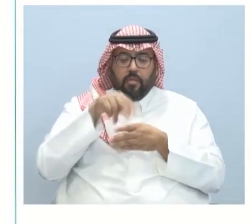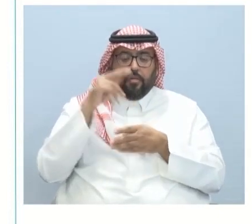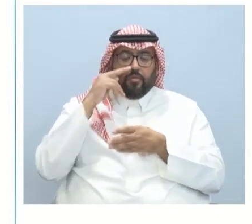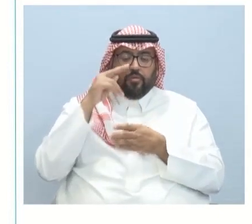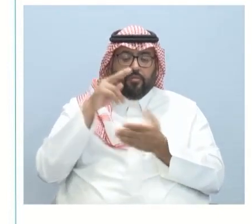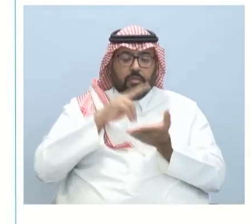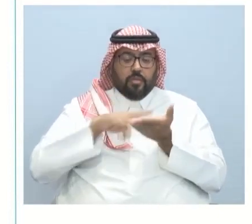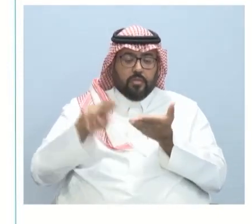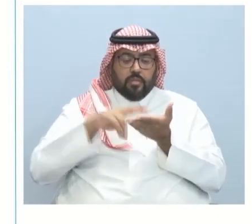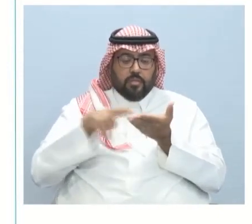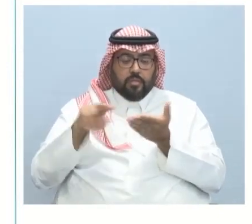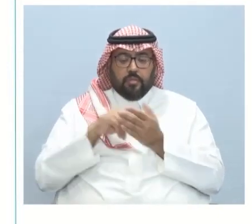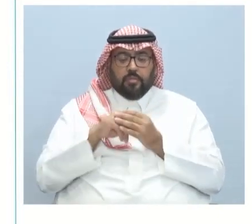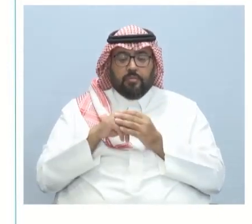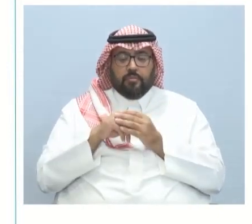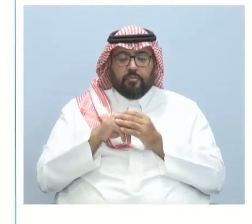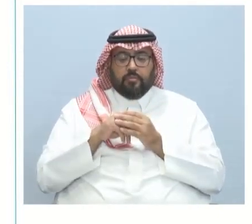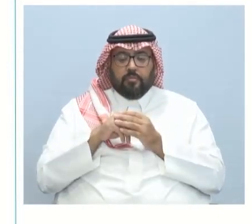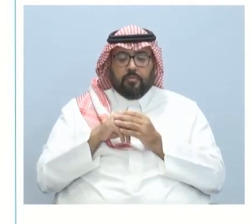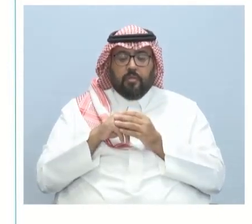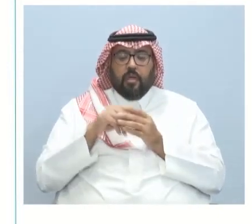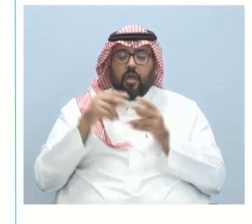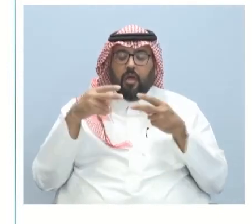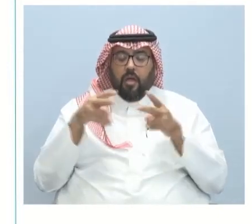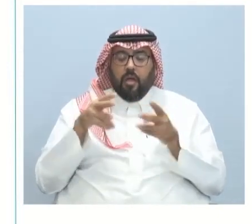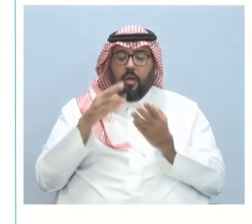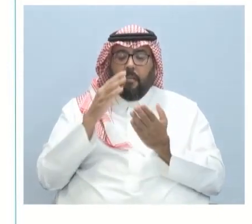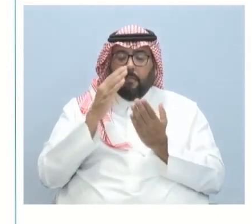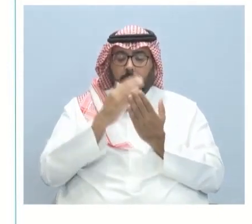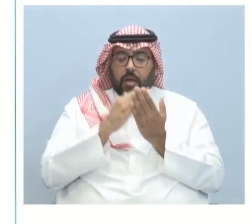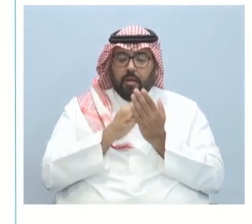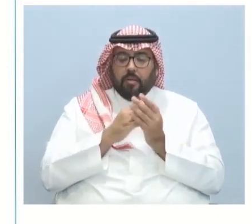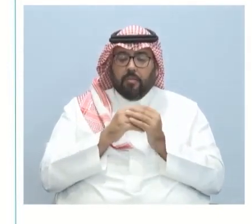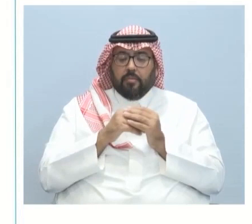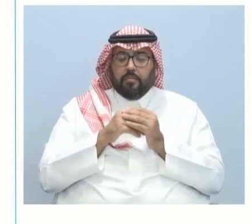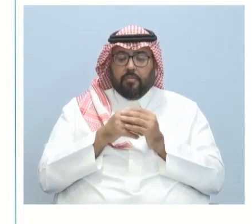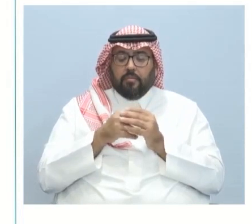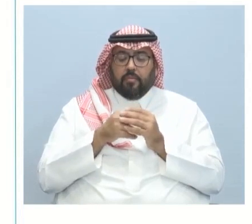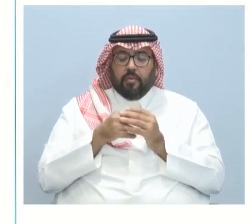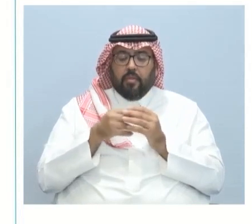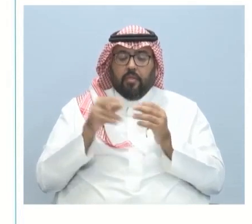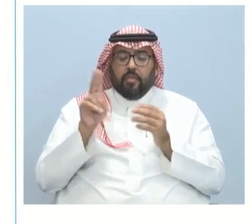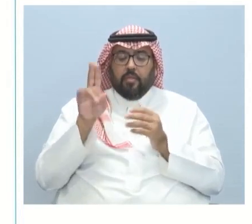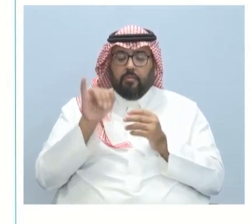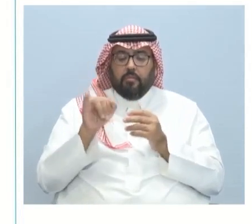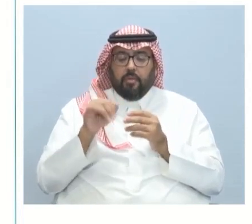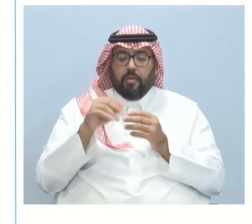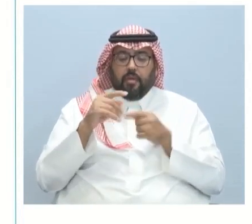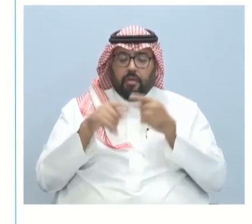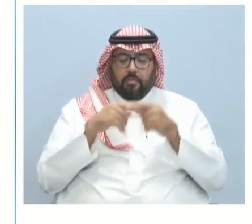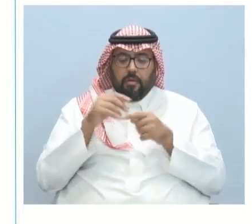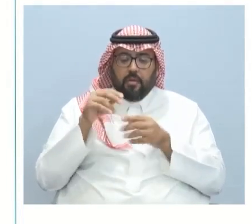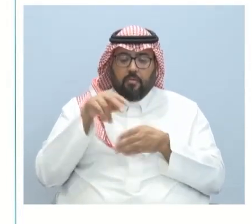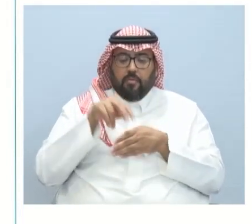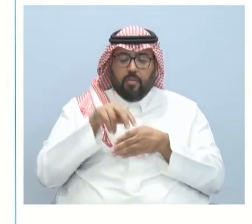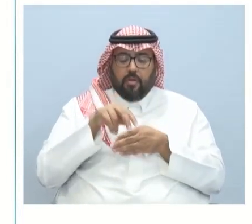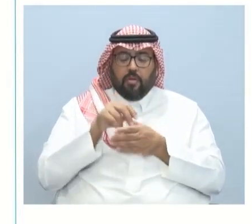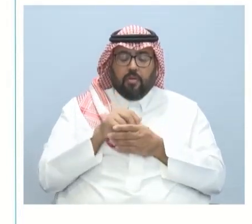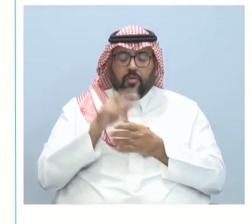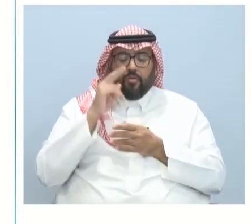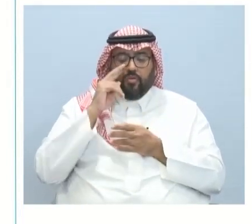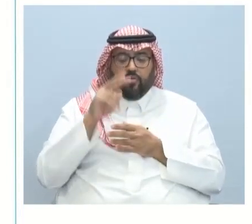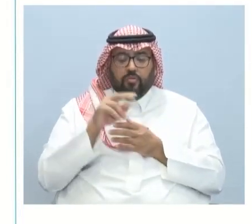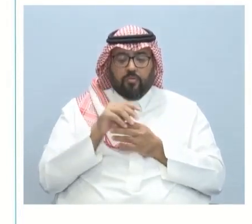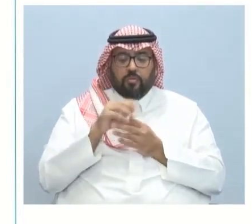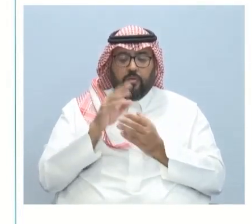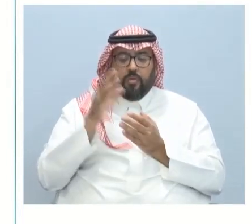الرسالتين التاليتين كالتالي بدايه البرنامج ثم تم اكمال المثلث نلاحظ